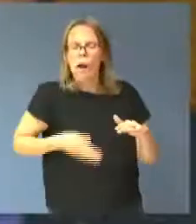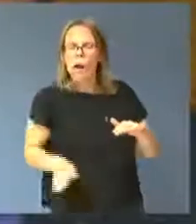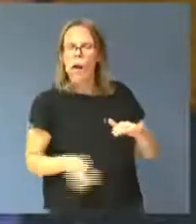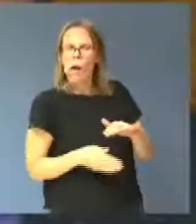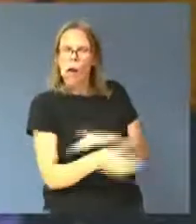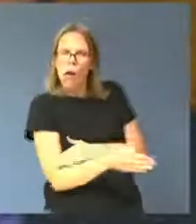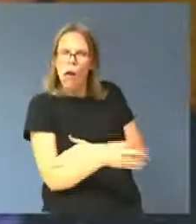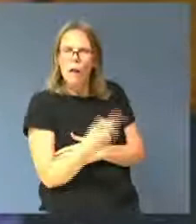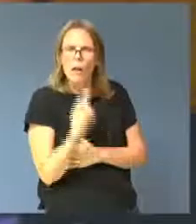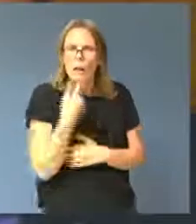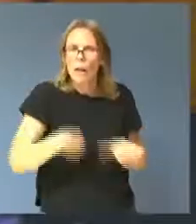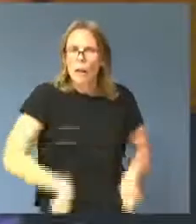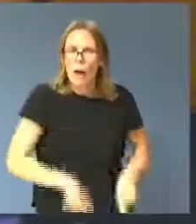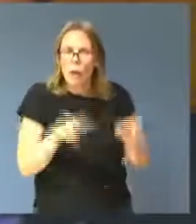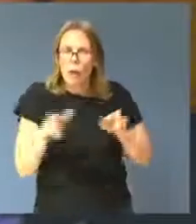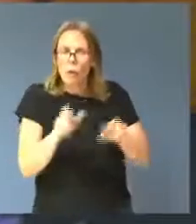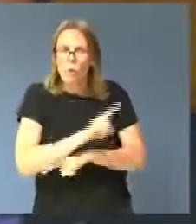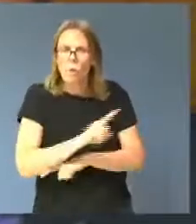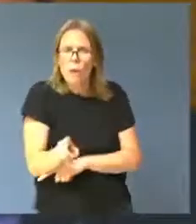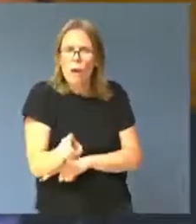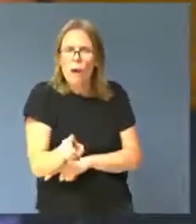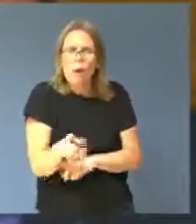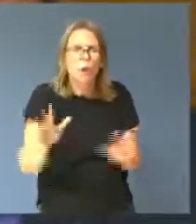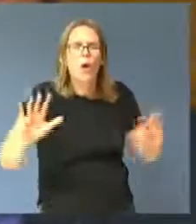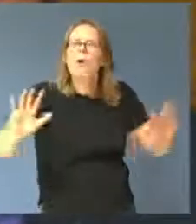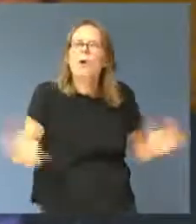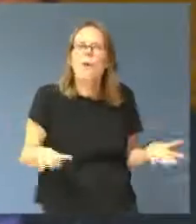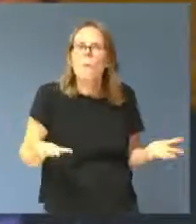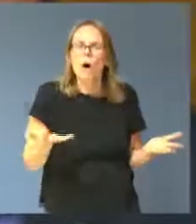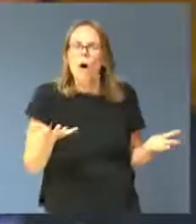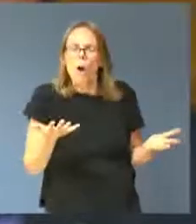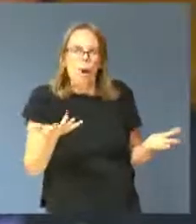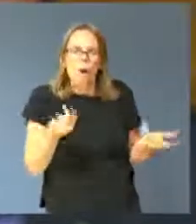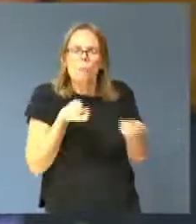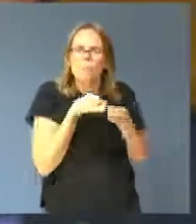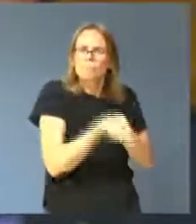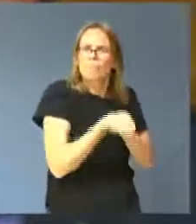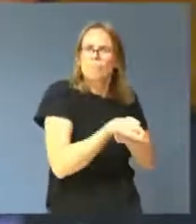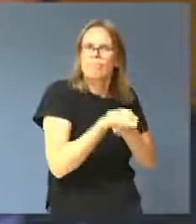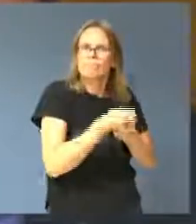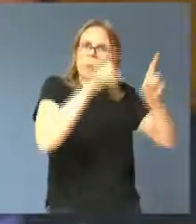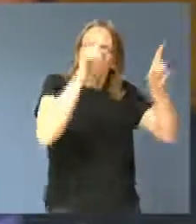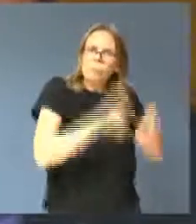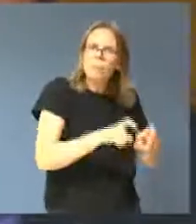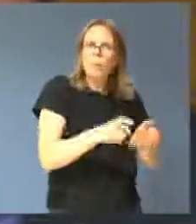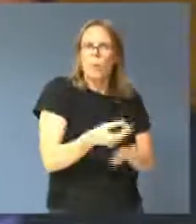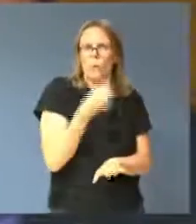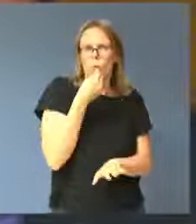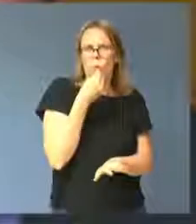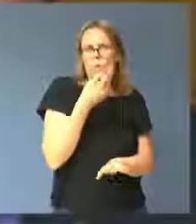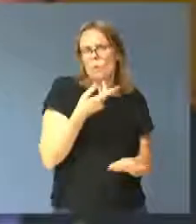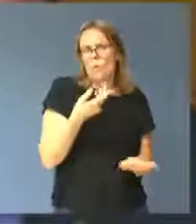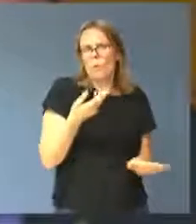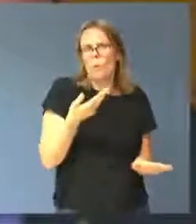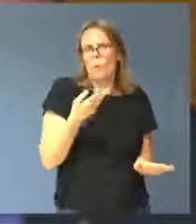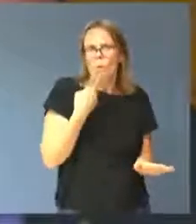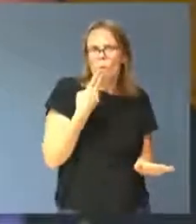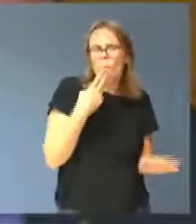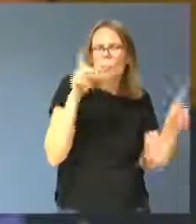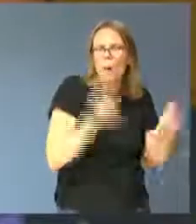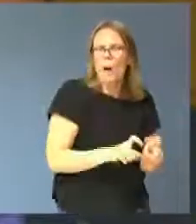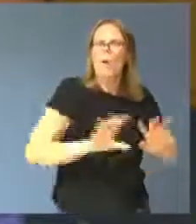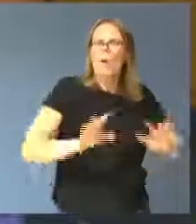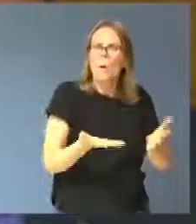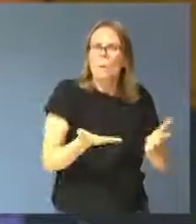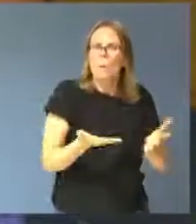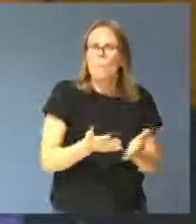non contrôlé par l'État, on n'aurait aucun moyen d'action pour lutter contre la consommation de tabac. D'ailleurs,